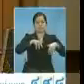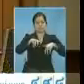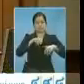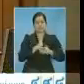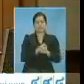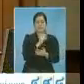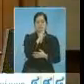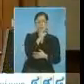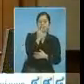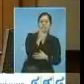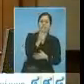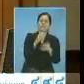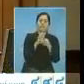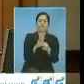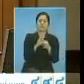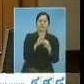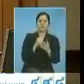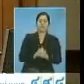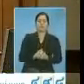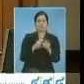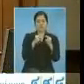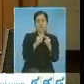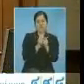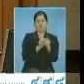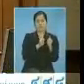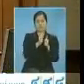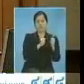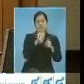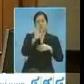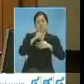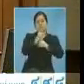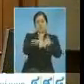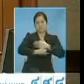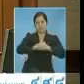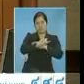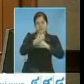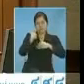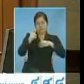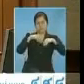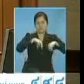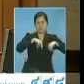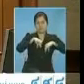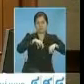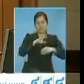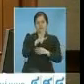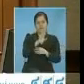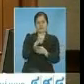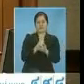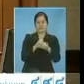ในเรื่องของขีดความสามารถในการแข่งขันของประเทศซึ่งการจัดลำดับของ WEF ใน